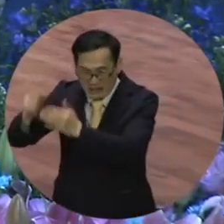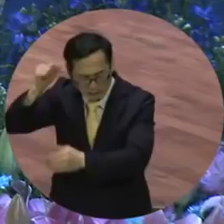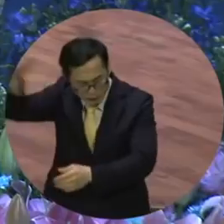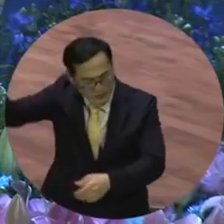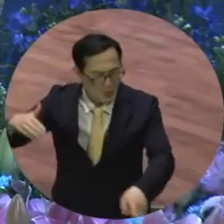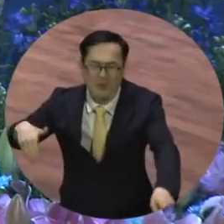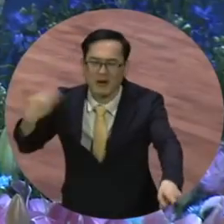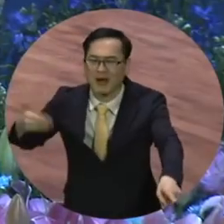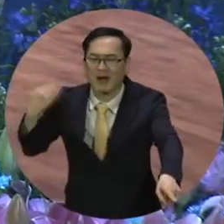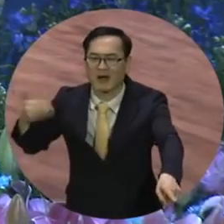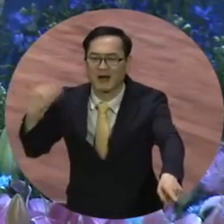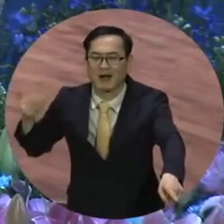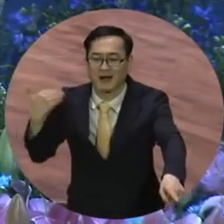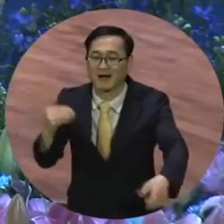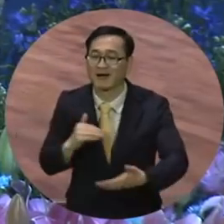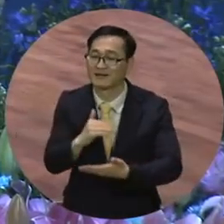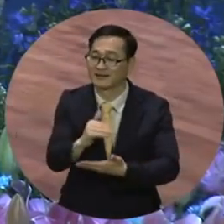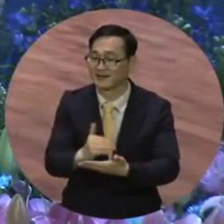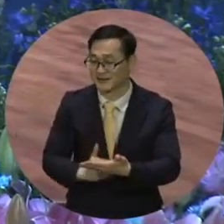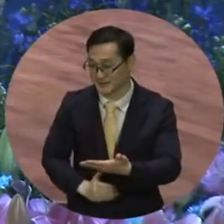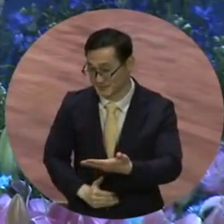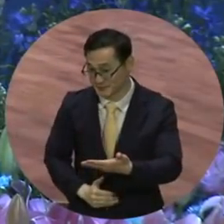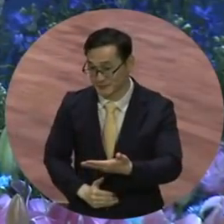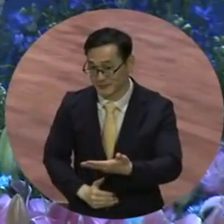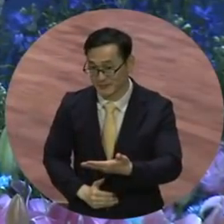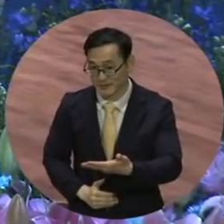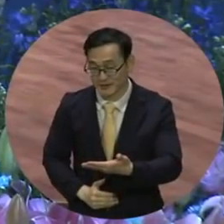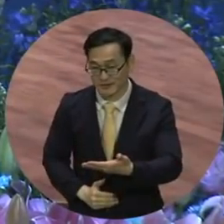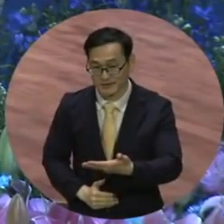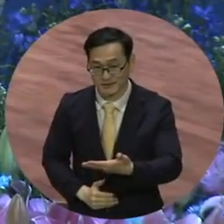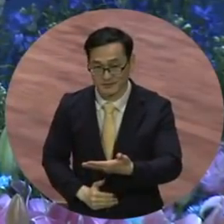아시겠어요? 하나님을 몰라도 너무 모른다.